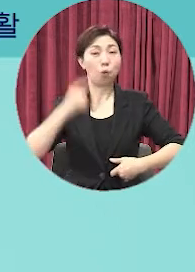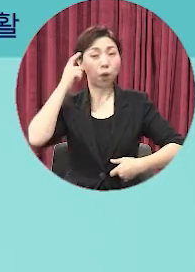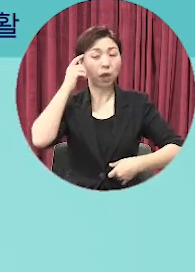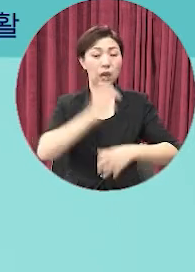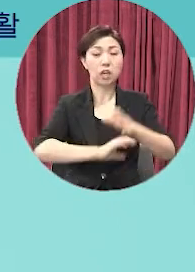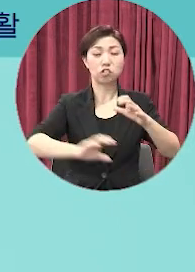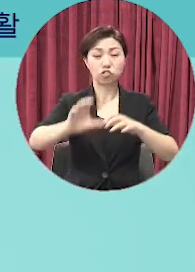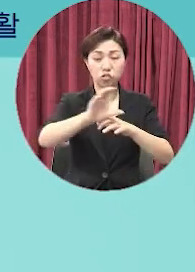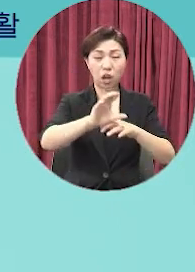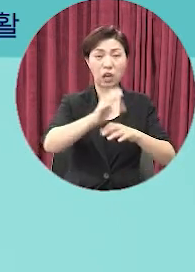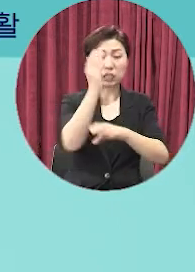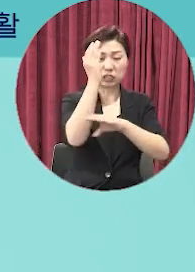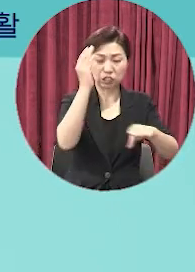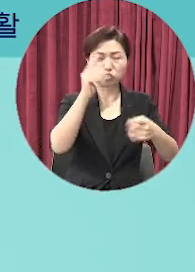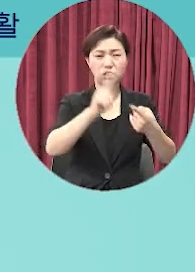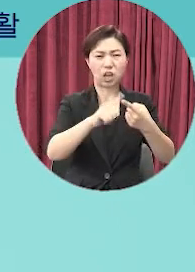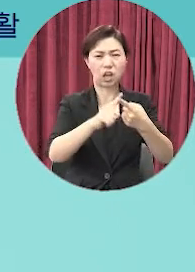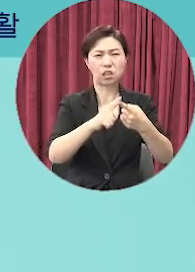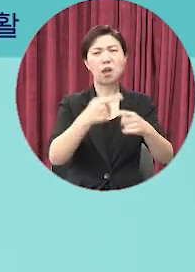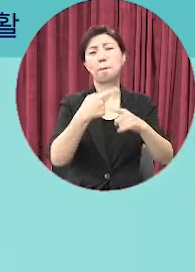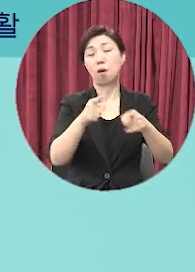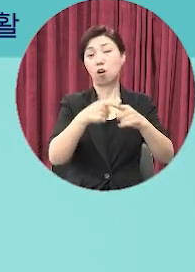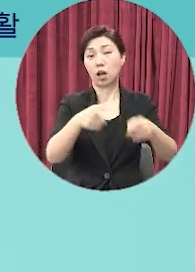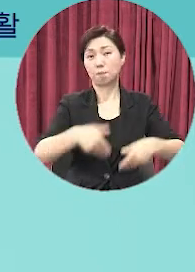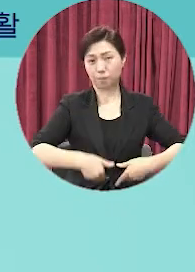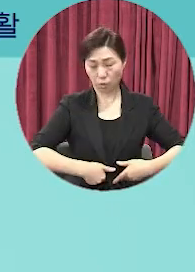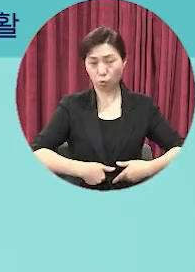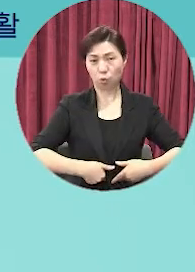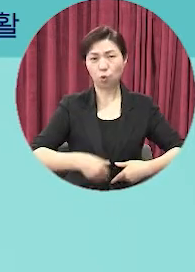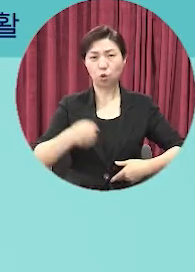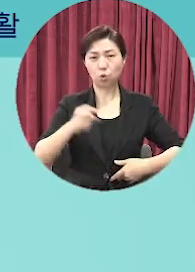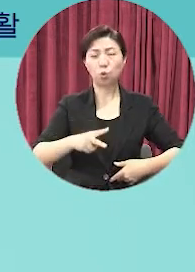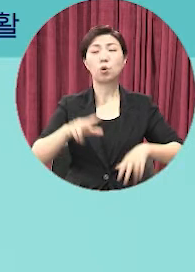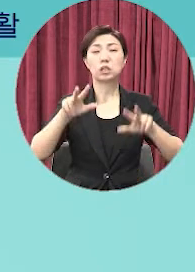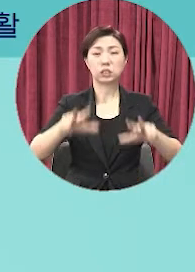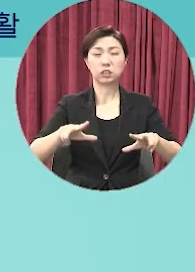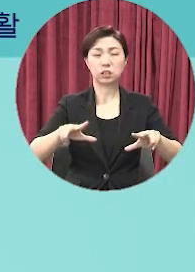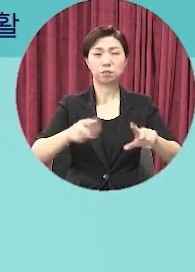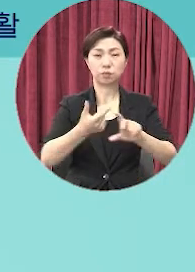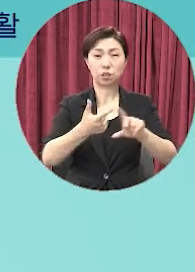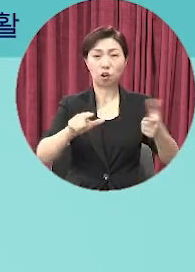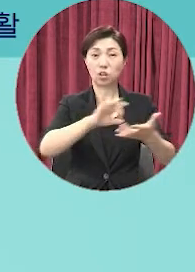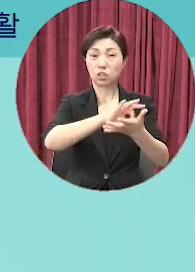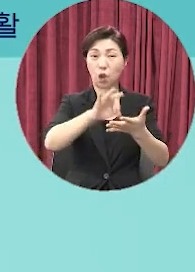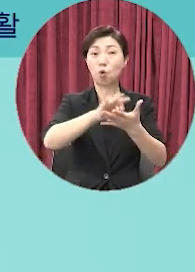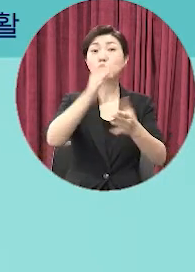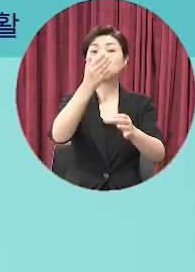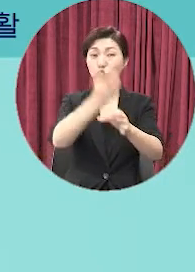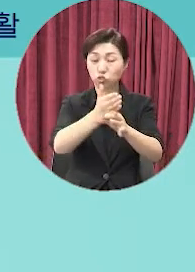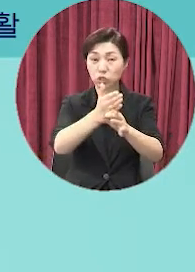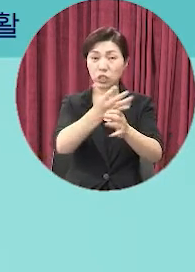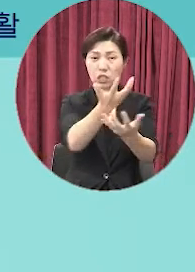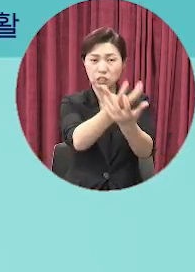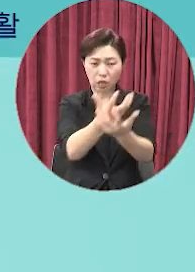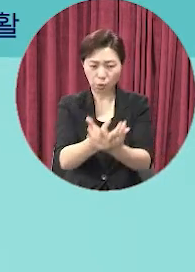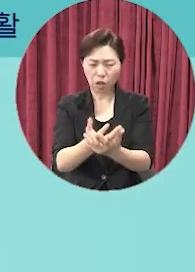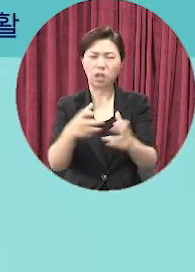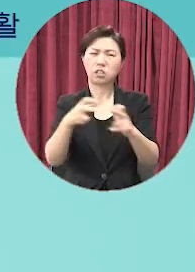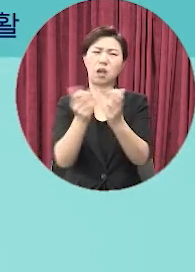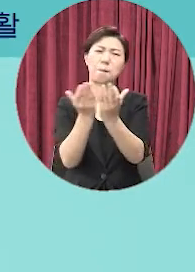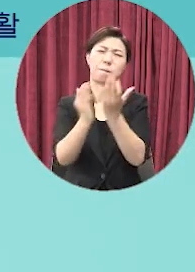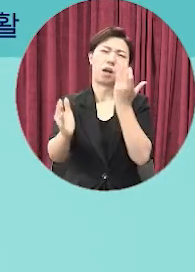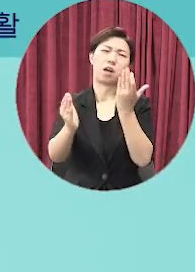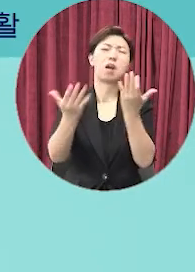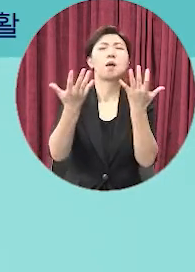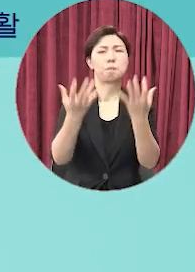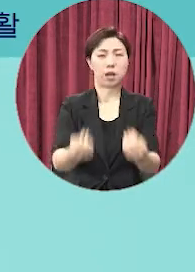검증이 필요하고 또 실제 지금 사용되고 있는 여러 가지 자료들이 장애인 당사자에게 적합하지 않는 자료들도